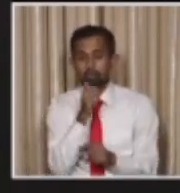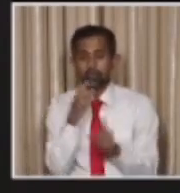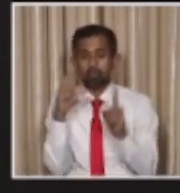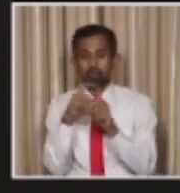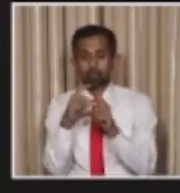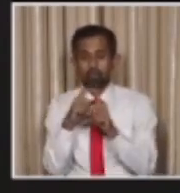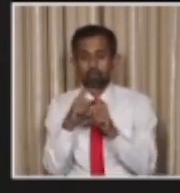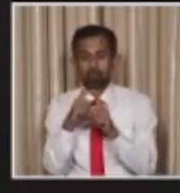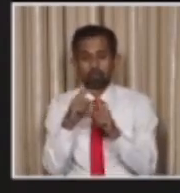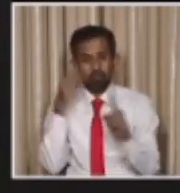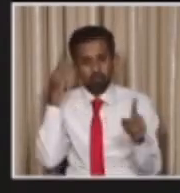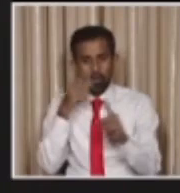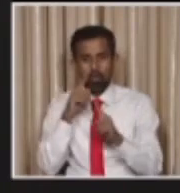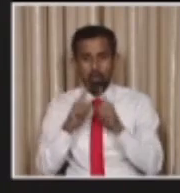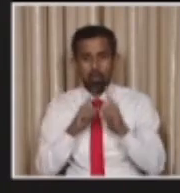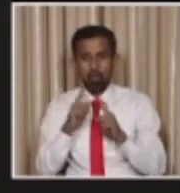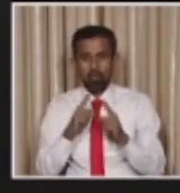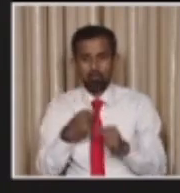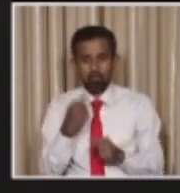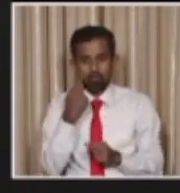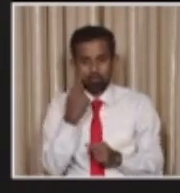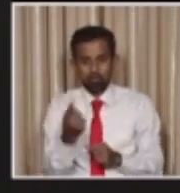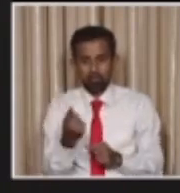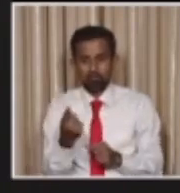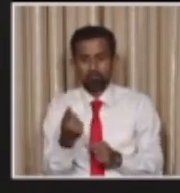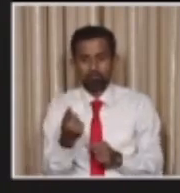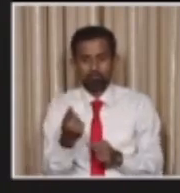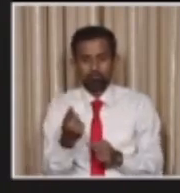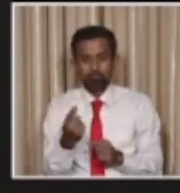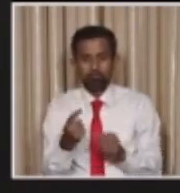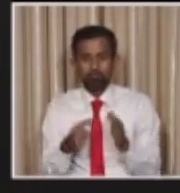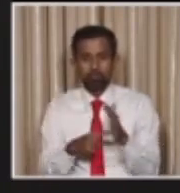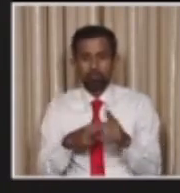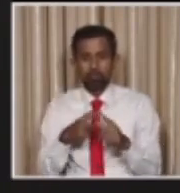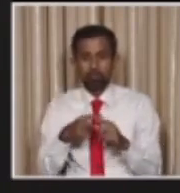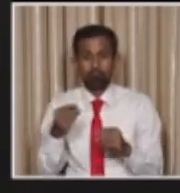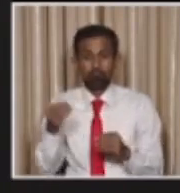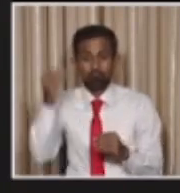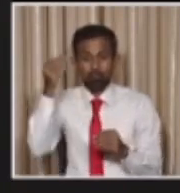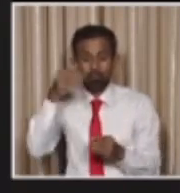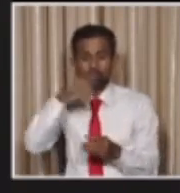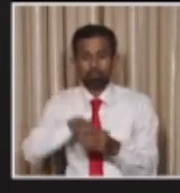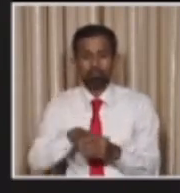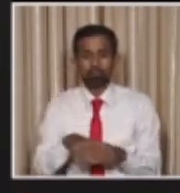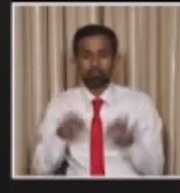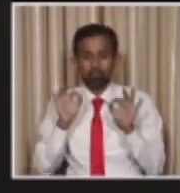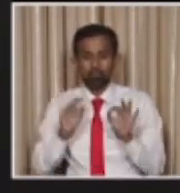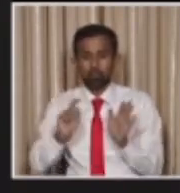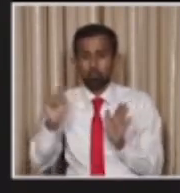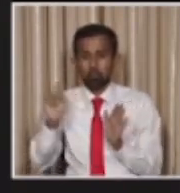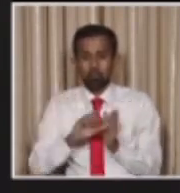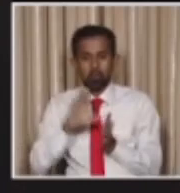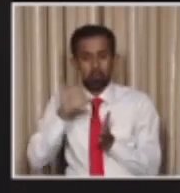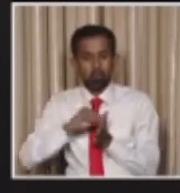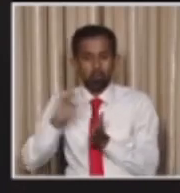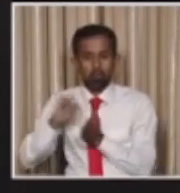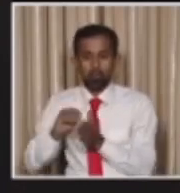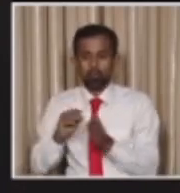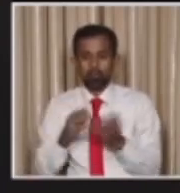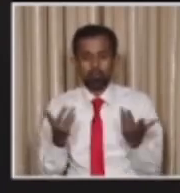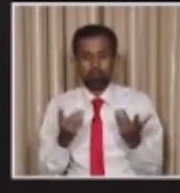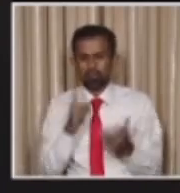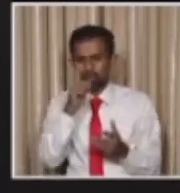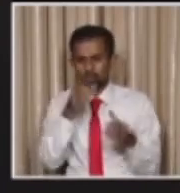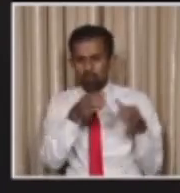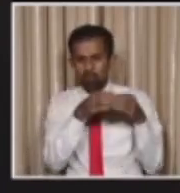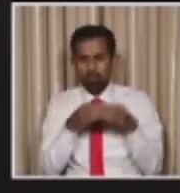සුරාබදු සම්බන්ධයෙන් කතා කිරීමේදී අපි දකිනවා මේ බදු වැඩි කිරීම තුළ හරියට ඒ ආදායම එකතු වෙලත් නැහැ. යම් කණ්ඩායමකට